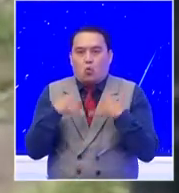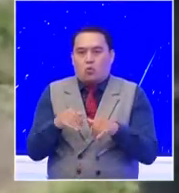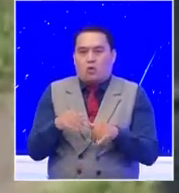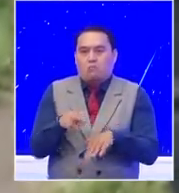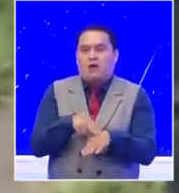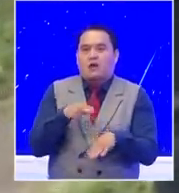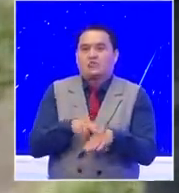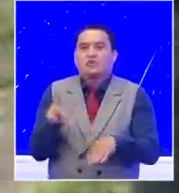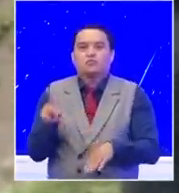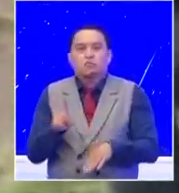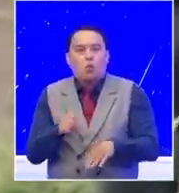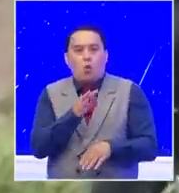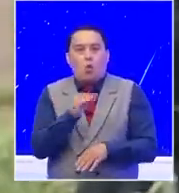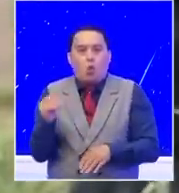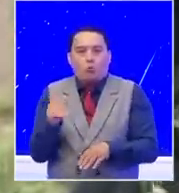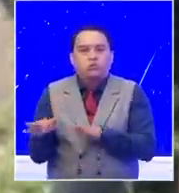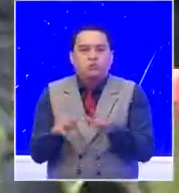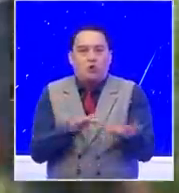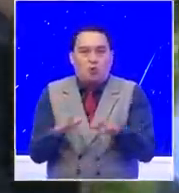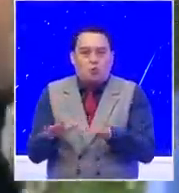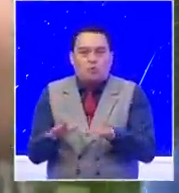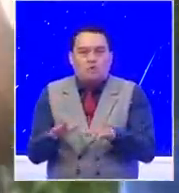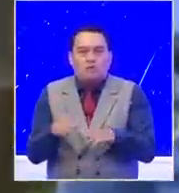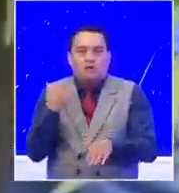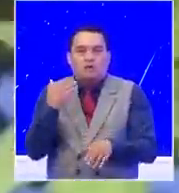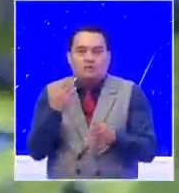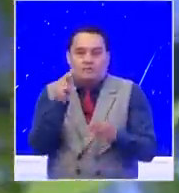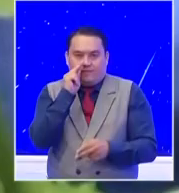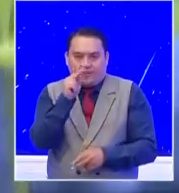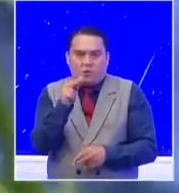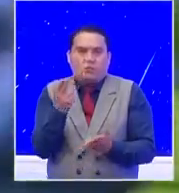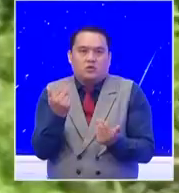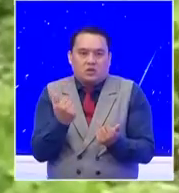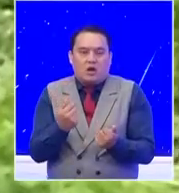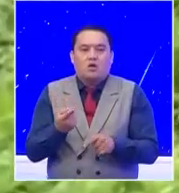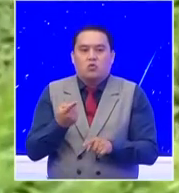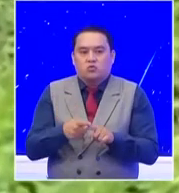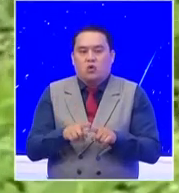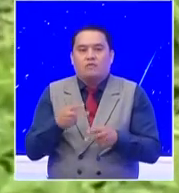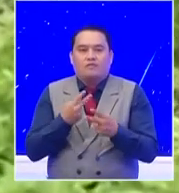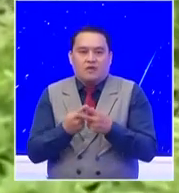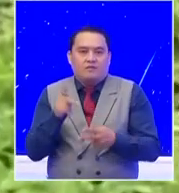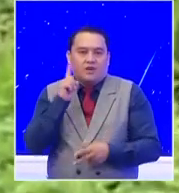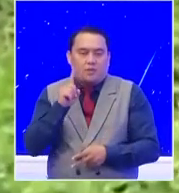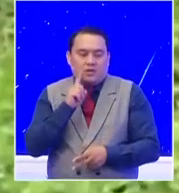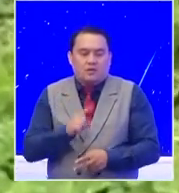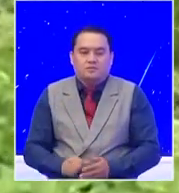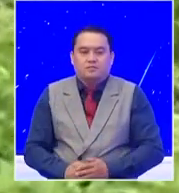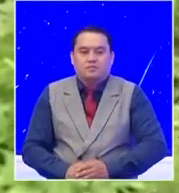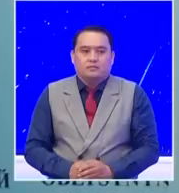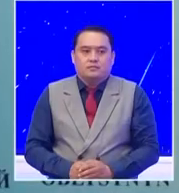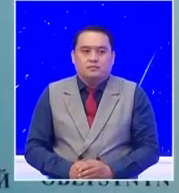появлению полицейских. После официальных процедур он неохотно признал вину. Сейчас подозреваемый находится в следственном